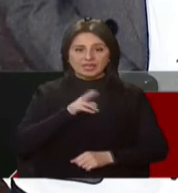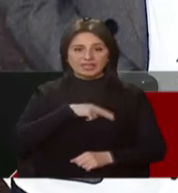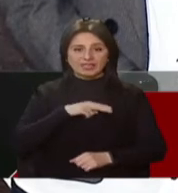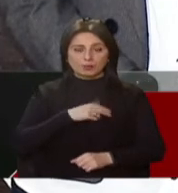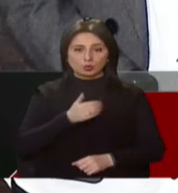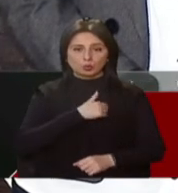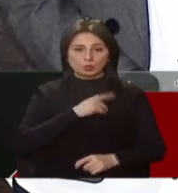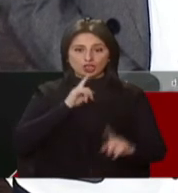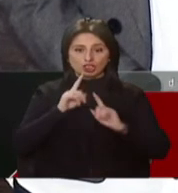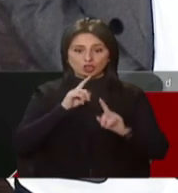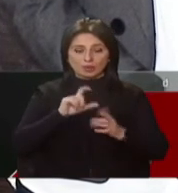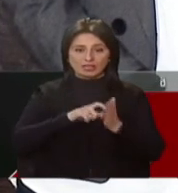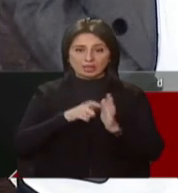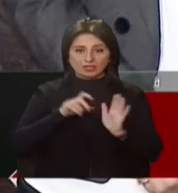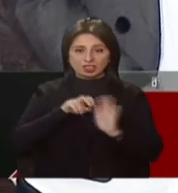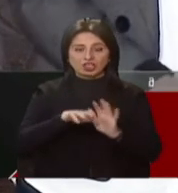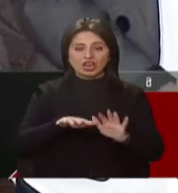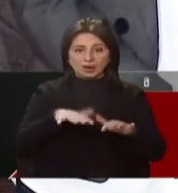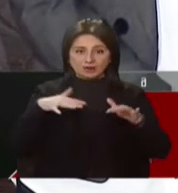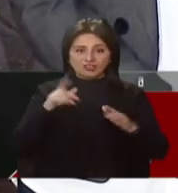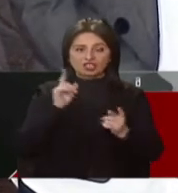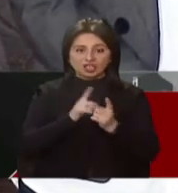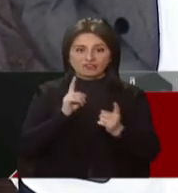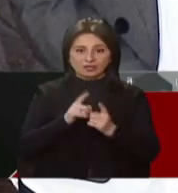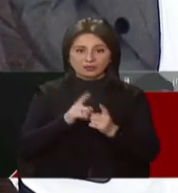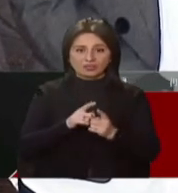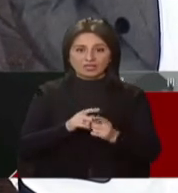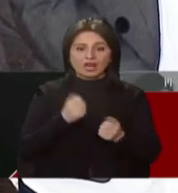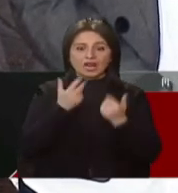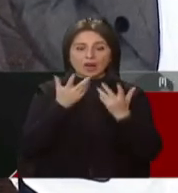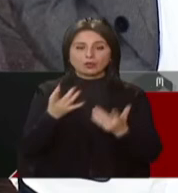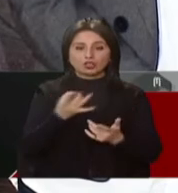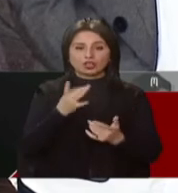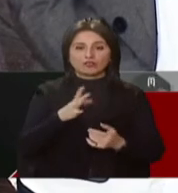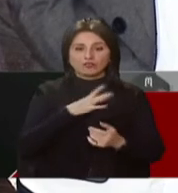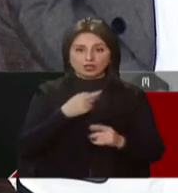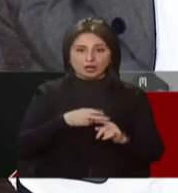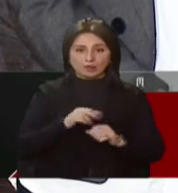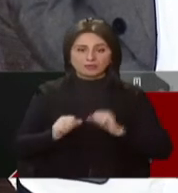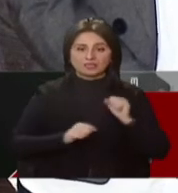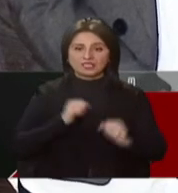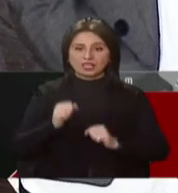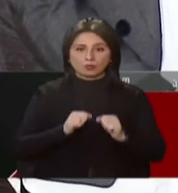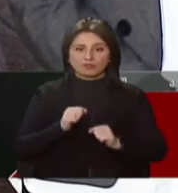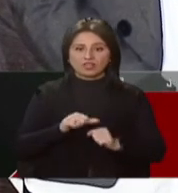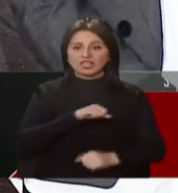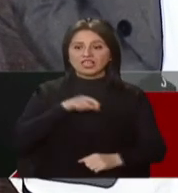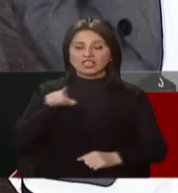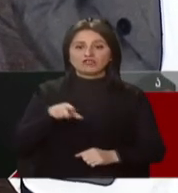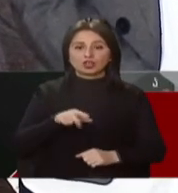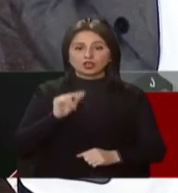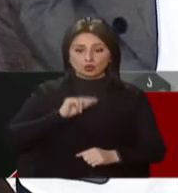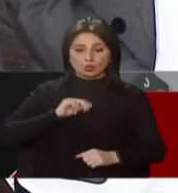დეპუტატებს უნდოდათ სტომათა დარბაზში შეკრება და შეხვედრა და რამოდენიმეჯერ ჰქონდათ ამის მცდელობა, თვითონ